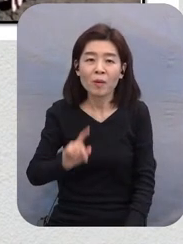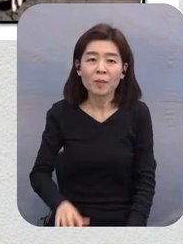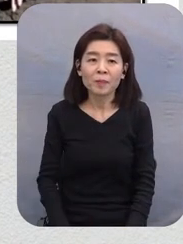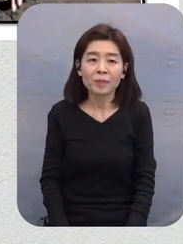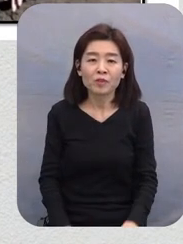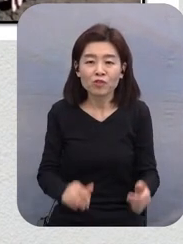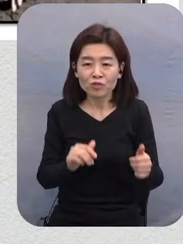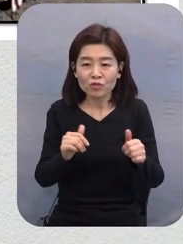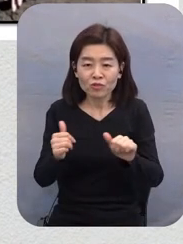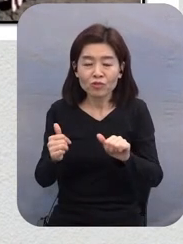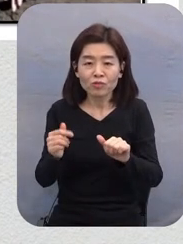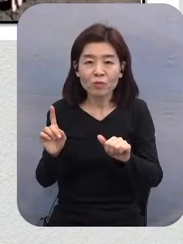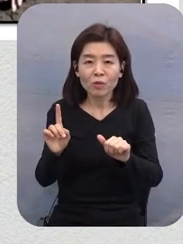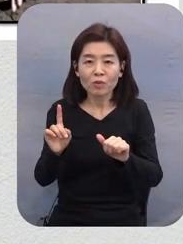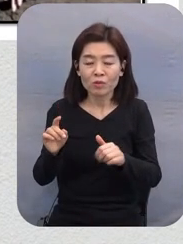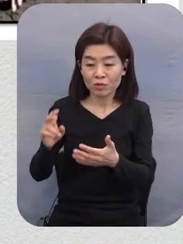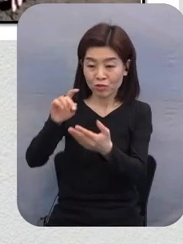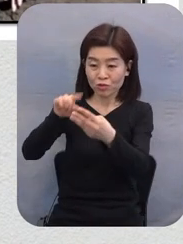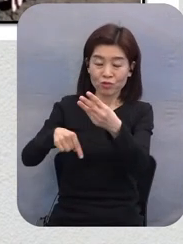자, 윤석열의 운명을